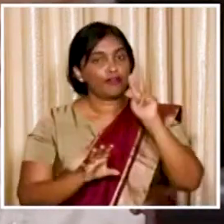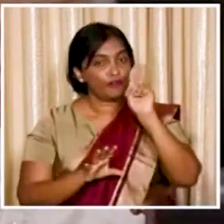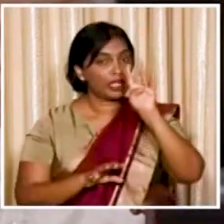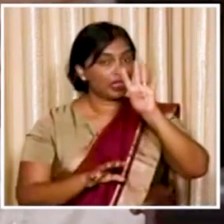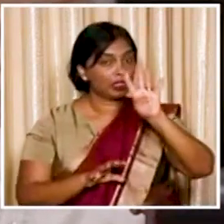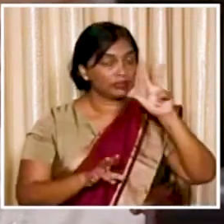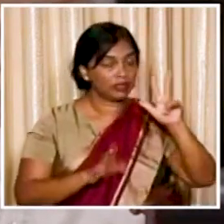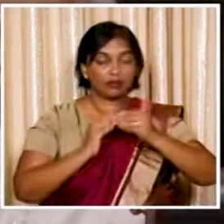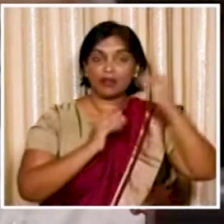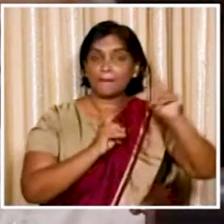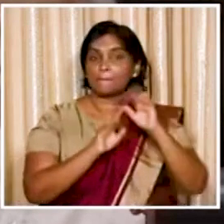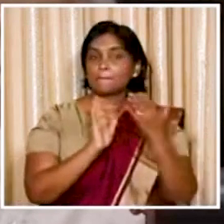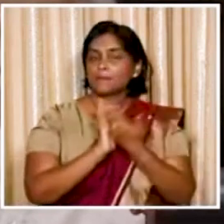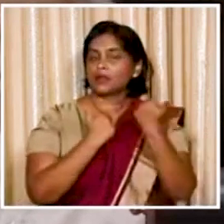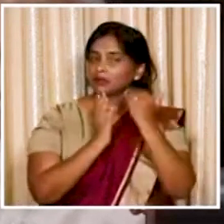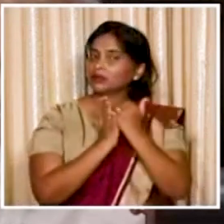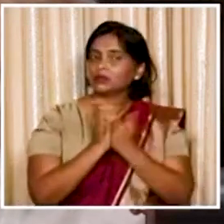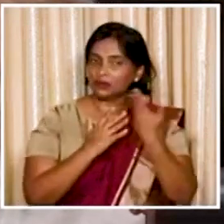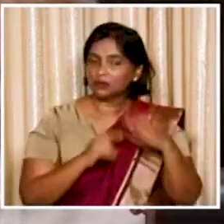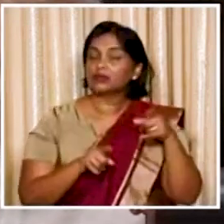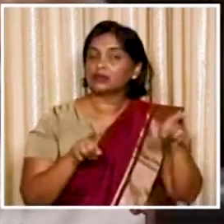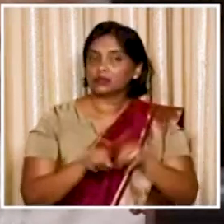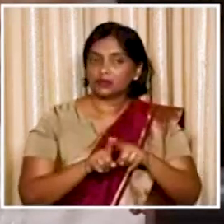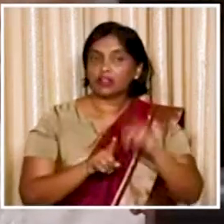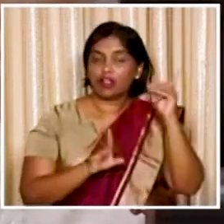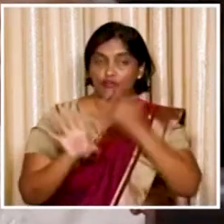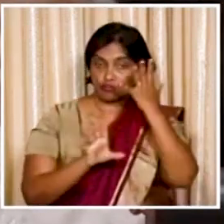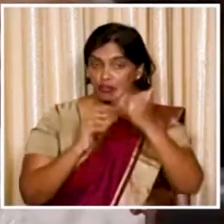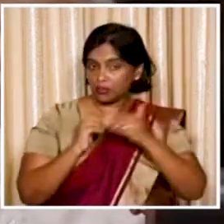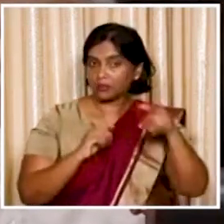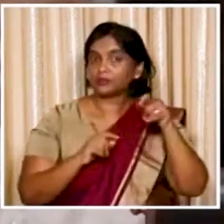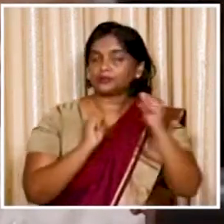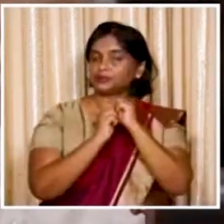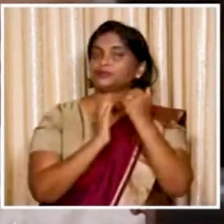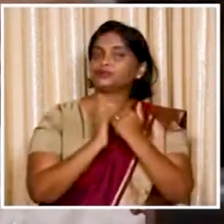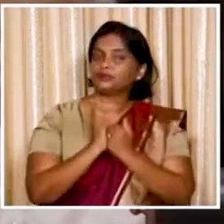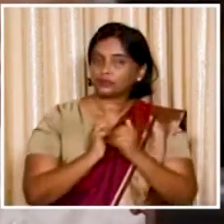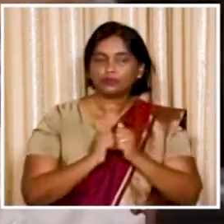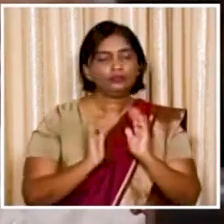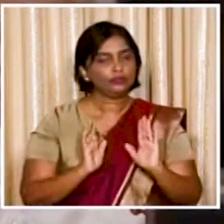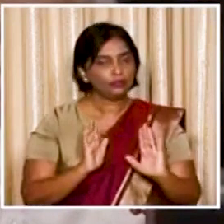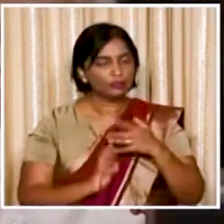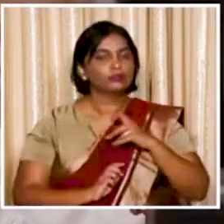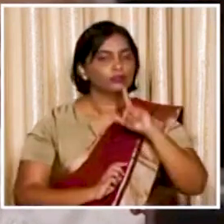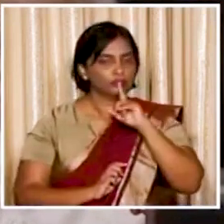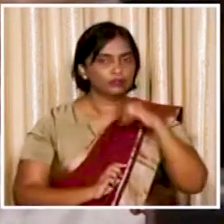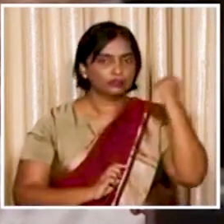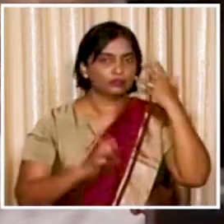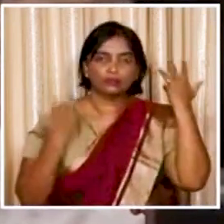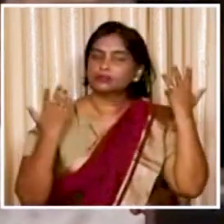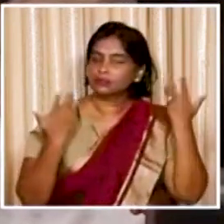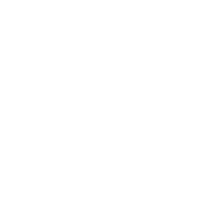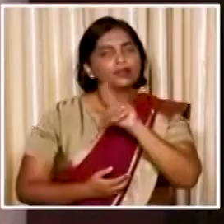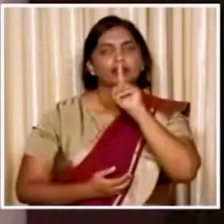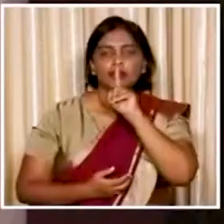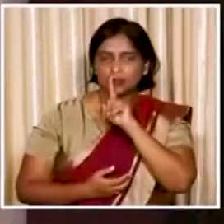වෙනකන් තියෙන ප්‍රතිපත්ති මාලාව සකස් කළා ඒ වගේම පළවෙනි අවුරුදු 5 ඒ වැඩසටහනත් ක්‍රියාත්මක කරන්නට කියලා ඉල්ලමින් මගේ වචන සල්පය මම